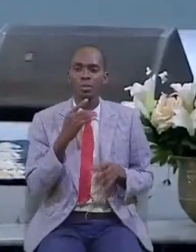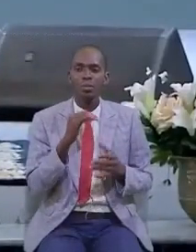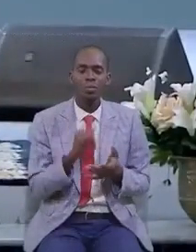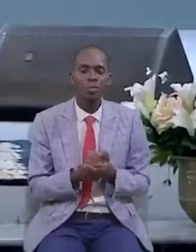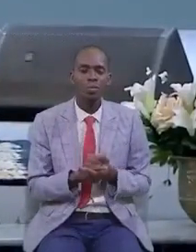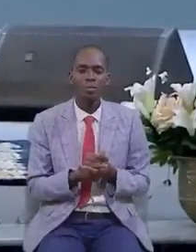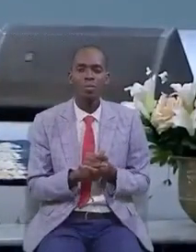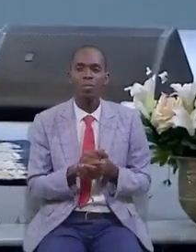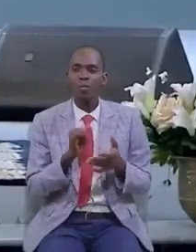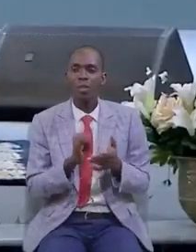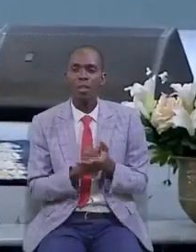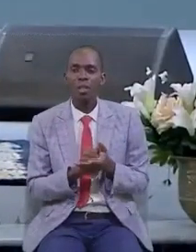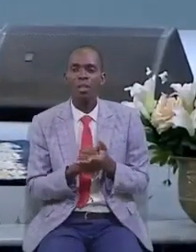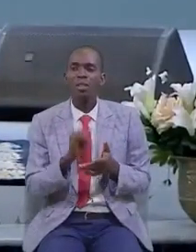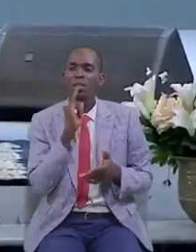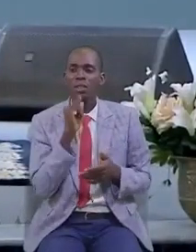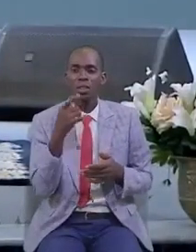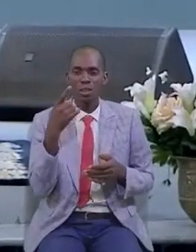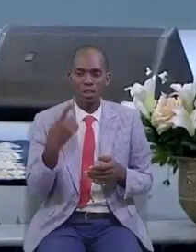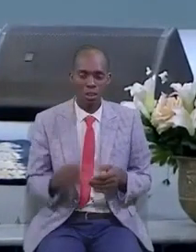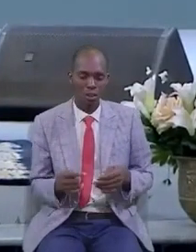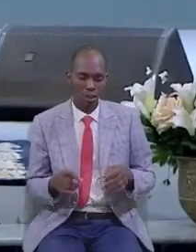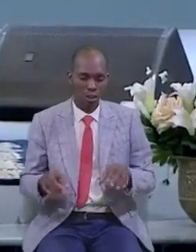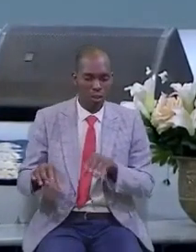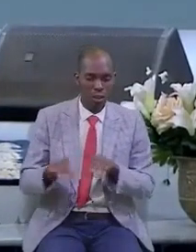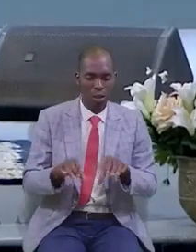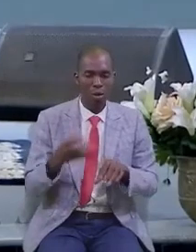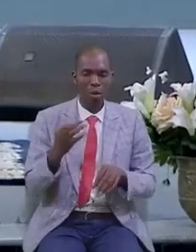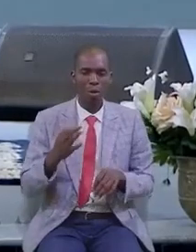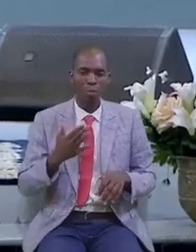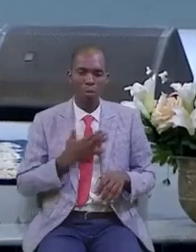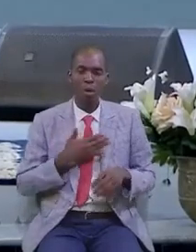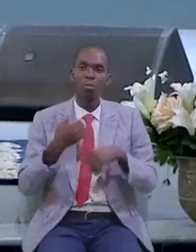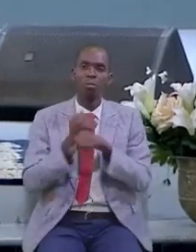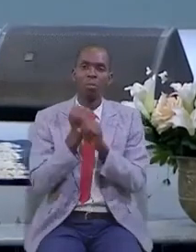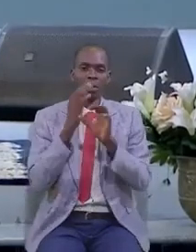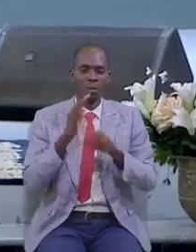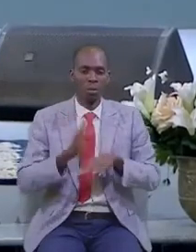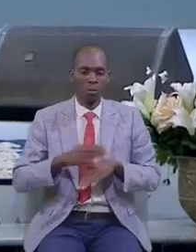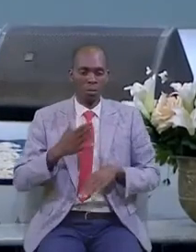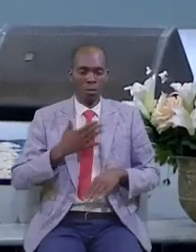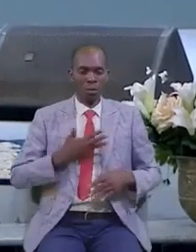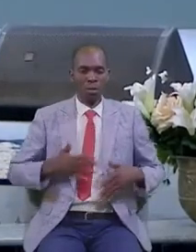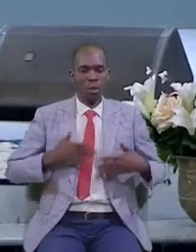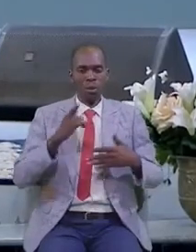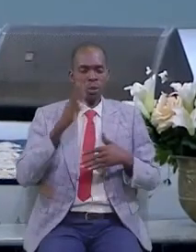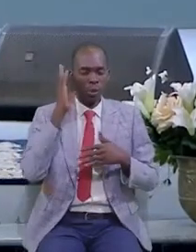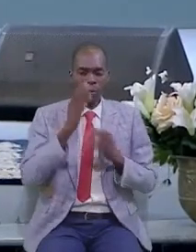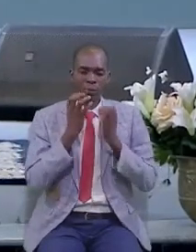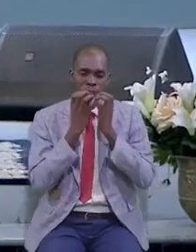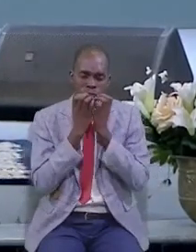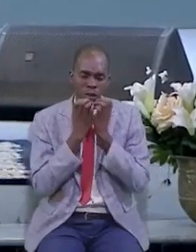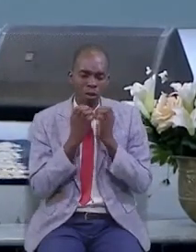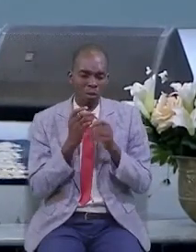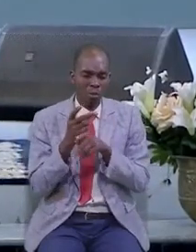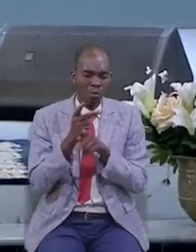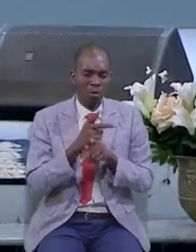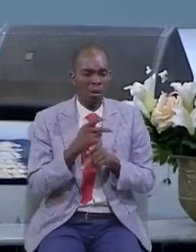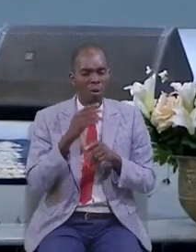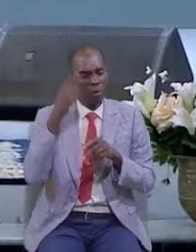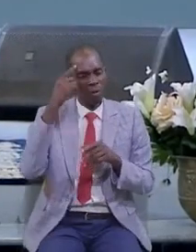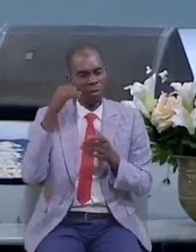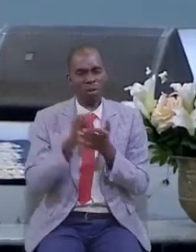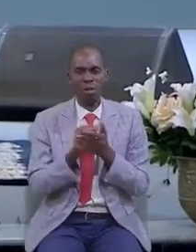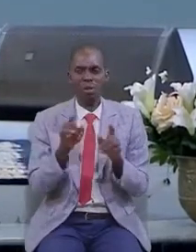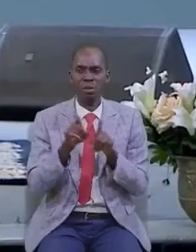me as the act of my maker upon my life, your watch over that too. నా సృష్టికర్త తన